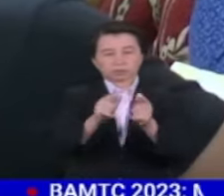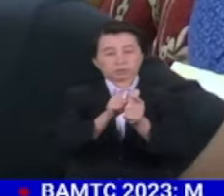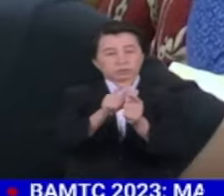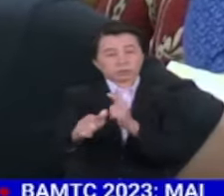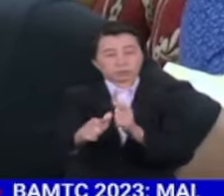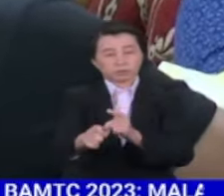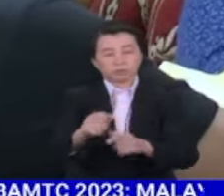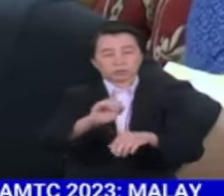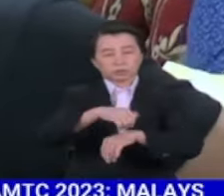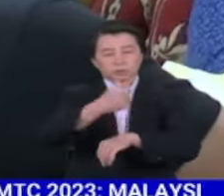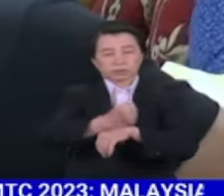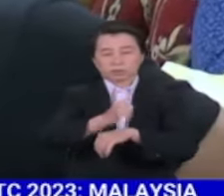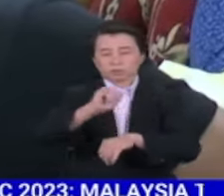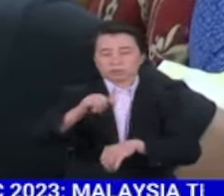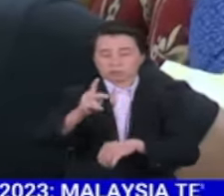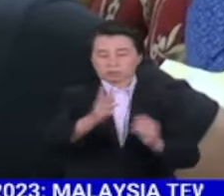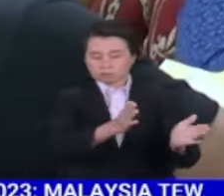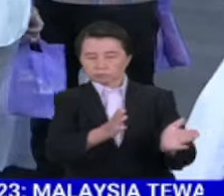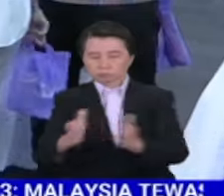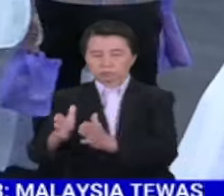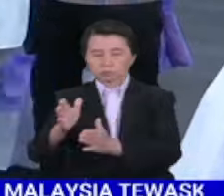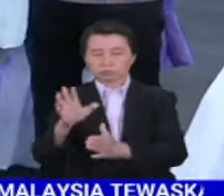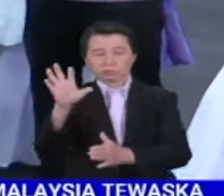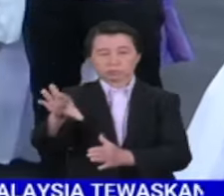perempuan Jawa Tengah